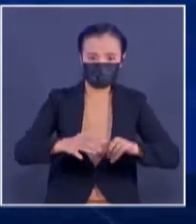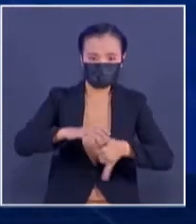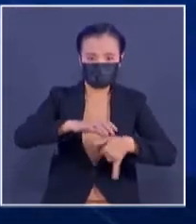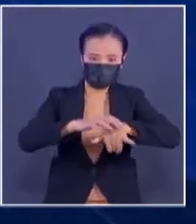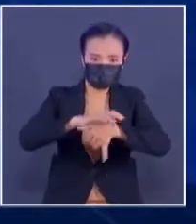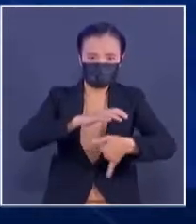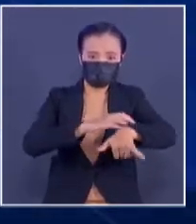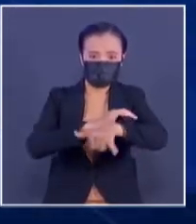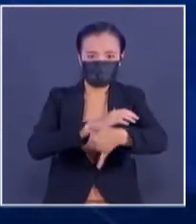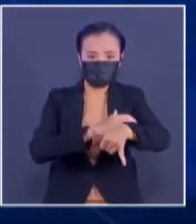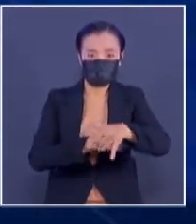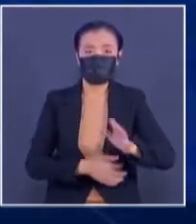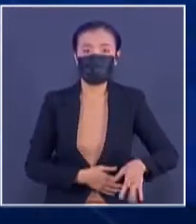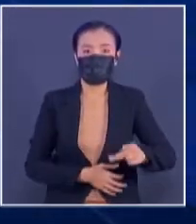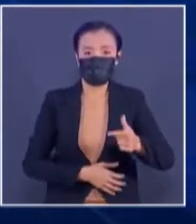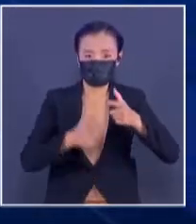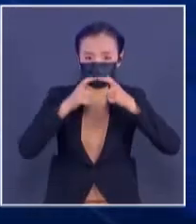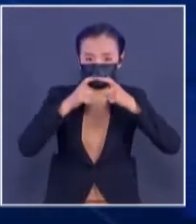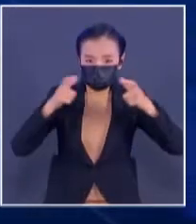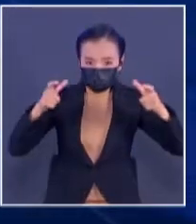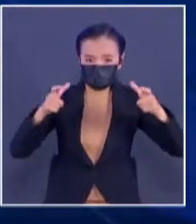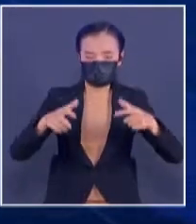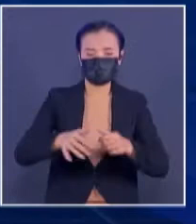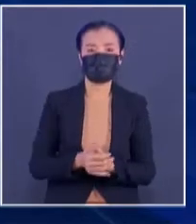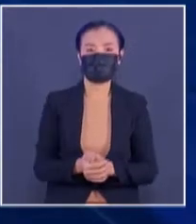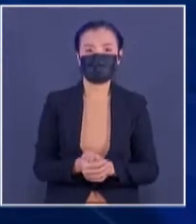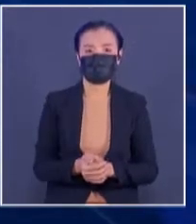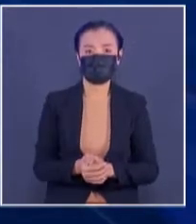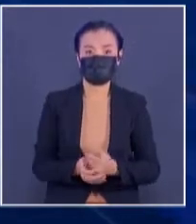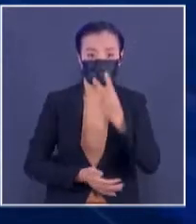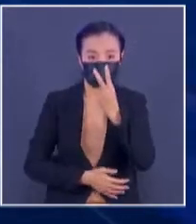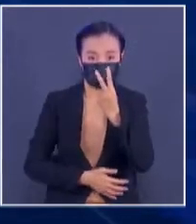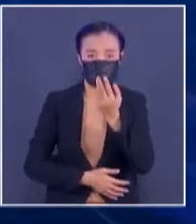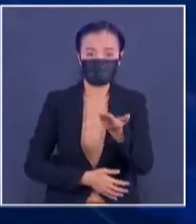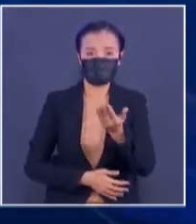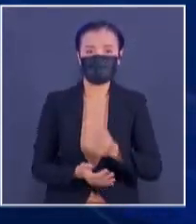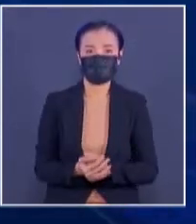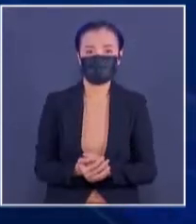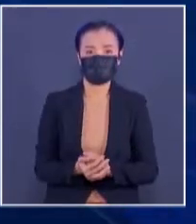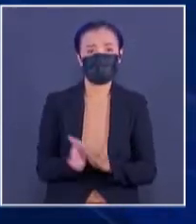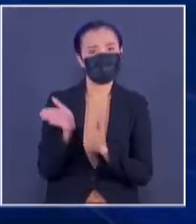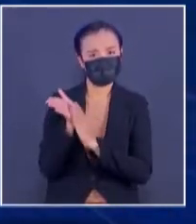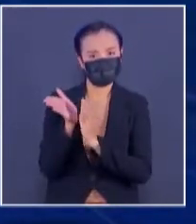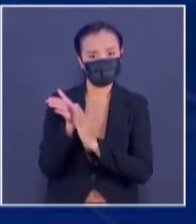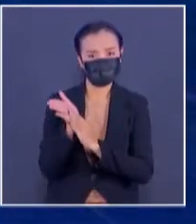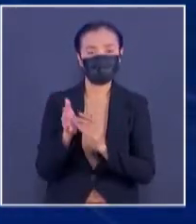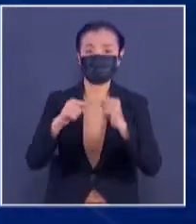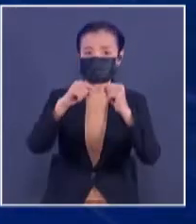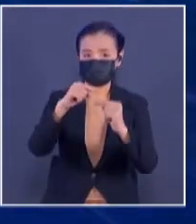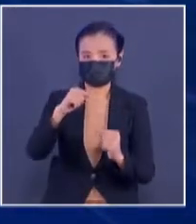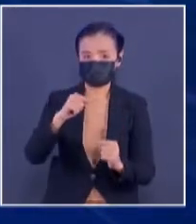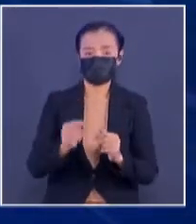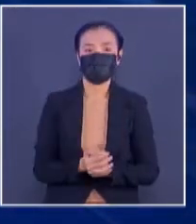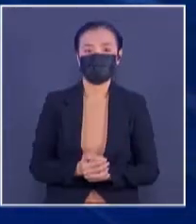ปรากฏว่าเป็นภาพของสุนัขตัวใหญ่เลยค่ะคุณผู้ชมคือคนที่เขาเห็นคลิปนี้นะคะเขาก็เข้ามาชื่นชมกันจำนวนมากค่ะ